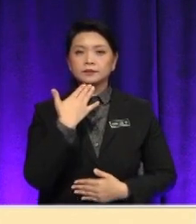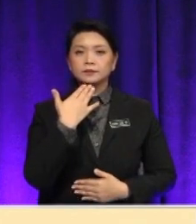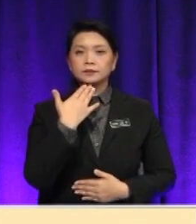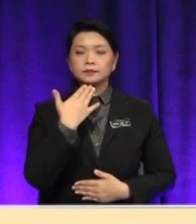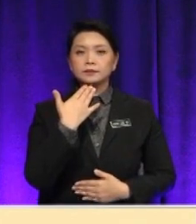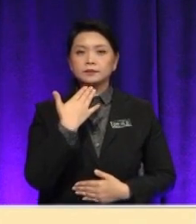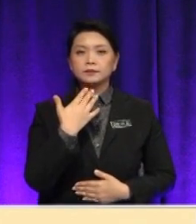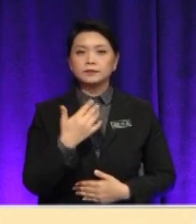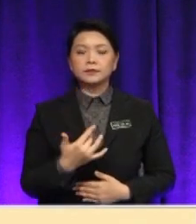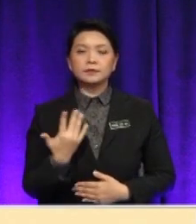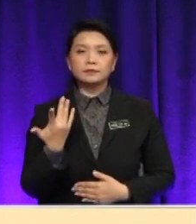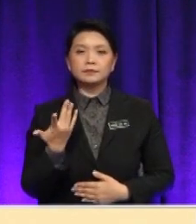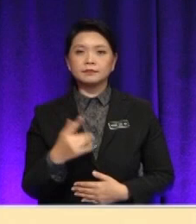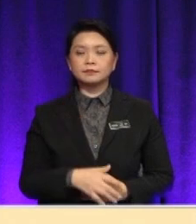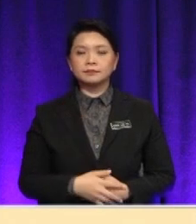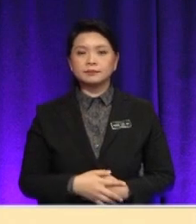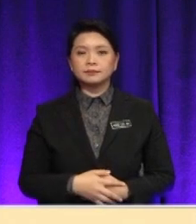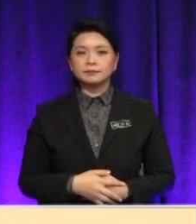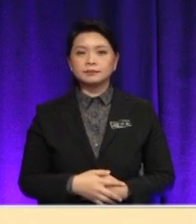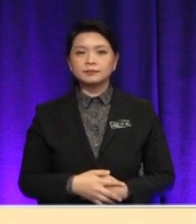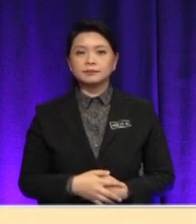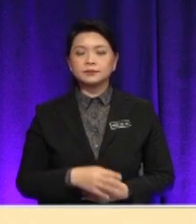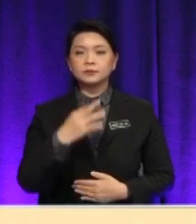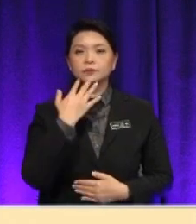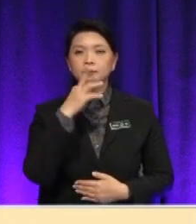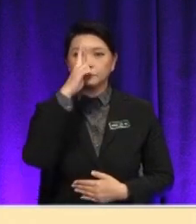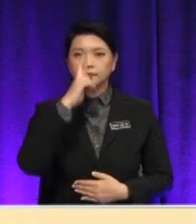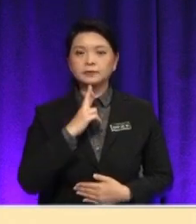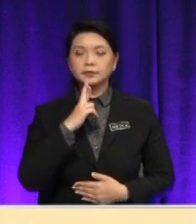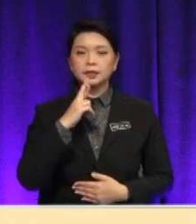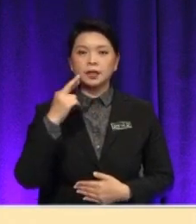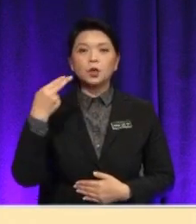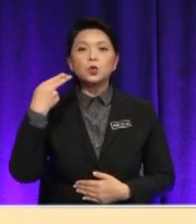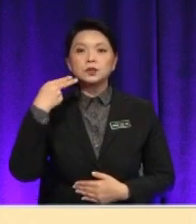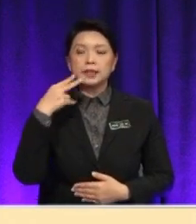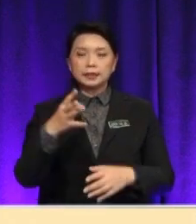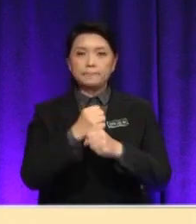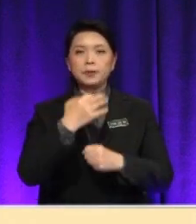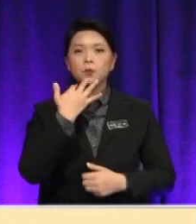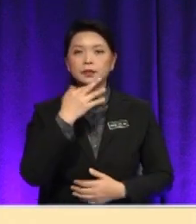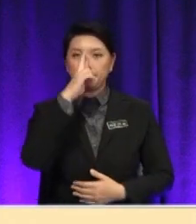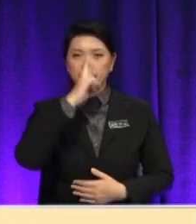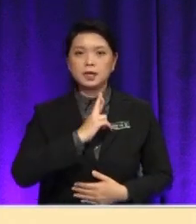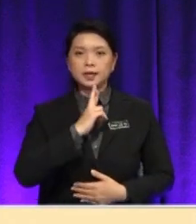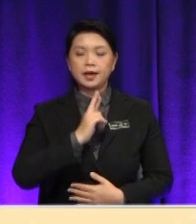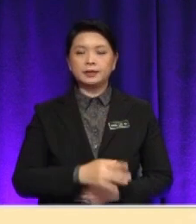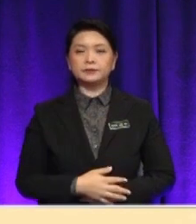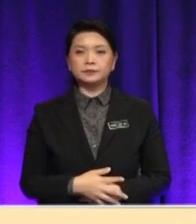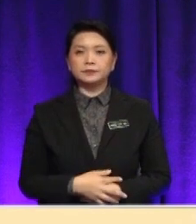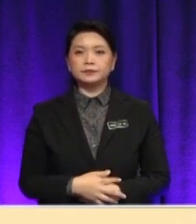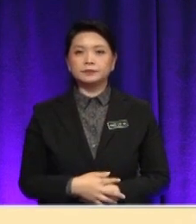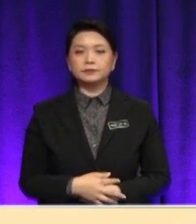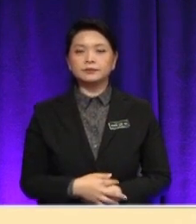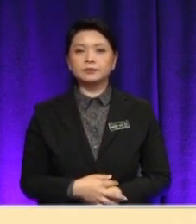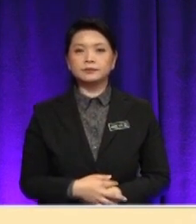Tukar. Sama. Tukar. Tukar cikgu Tukar. Stop. Warna merah cikgu. Warna merah. Okey, Husna, tiada pihak warna Warna merah.